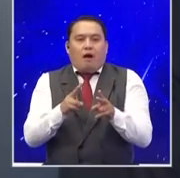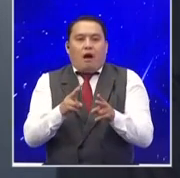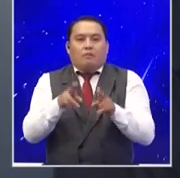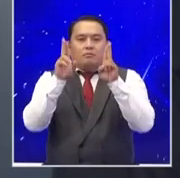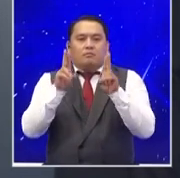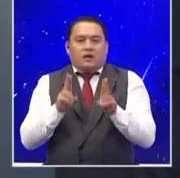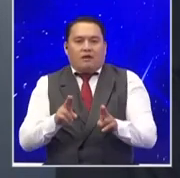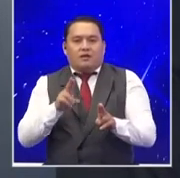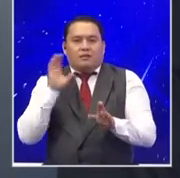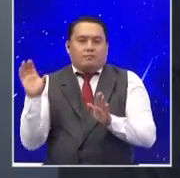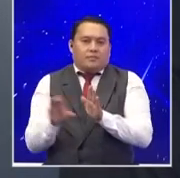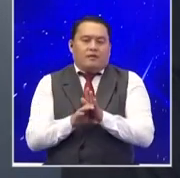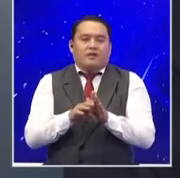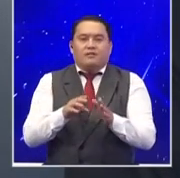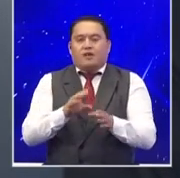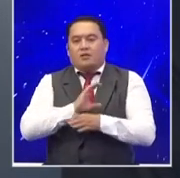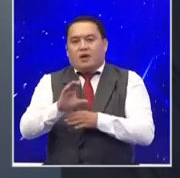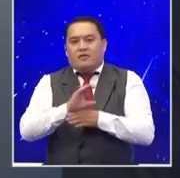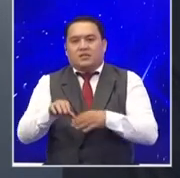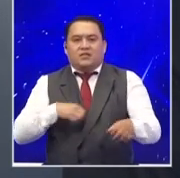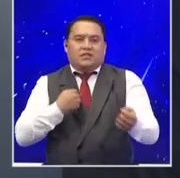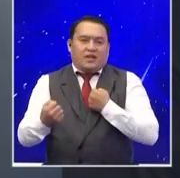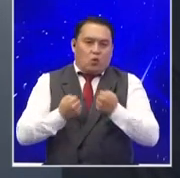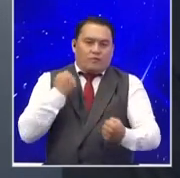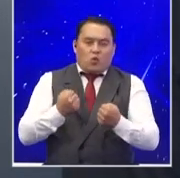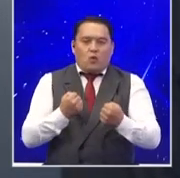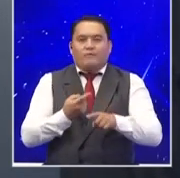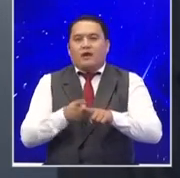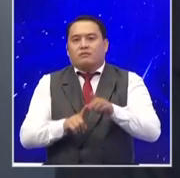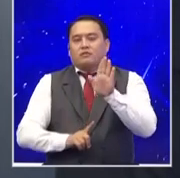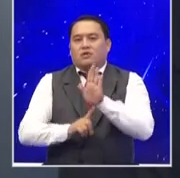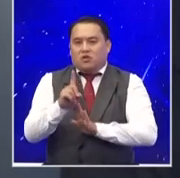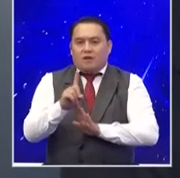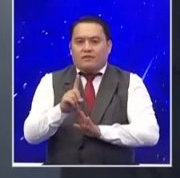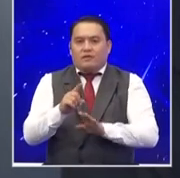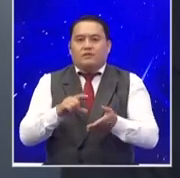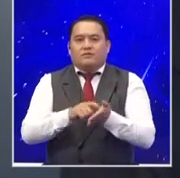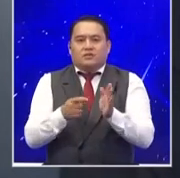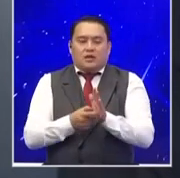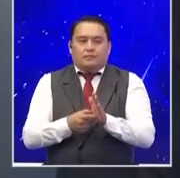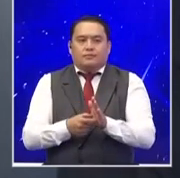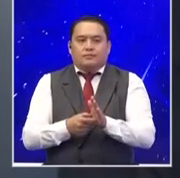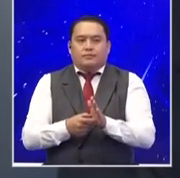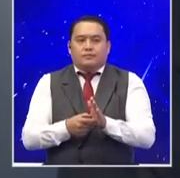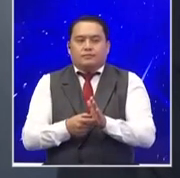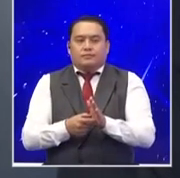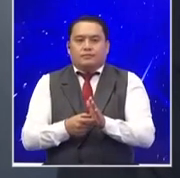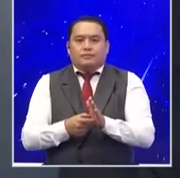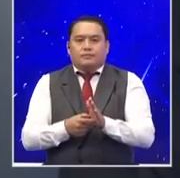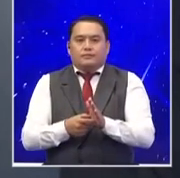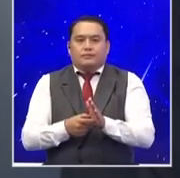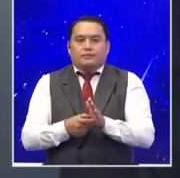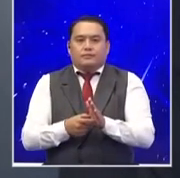тренировки. В данный момент с 1 сентября мы начали тренировки в этом зале, в зале бокса.